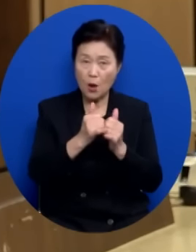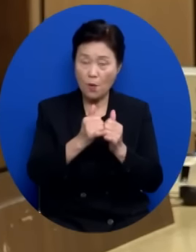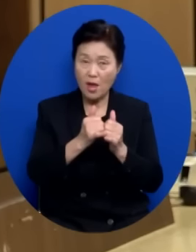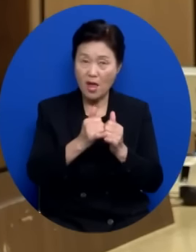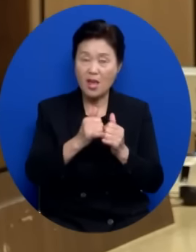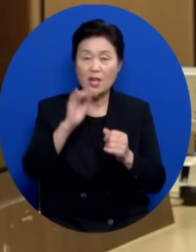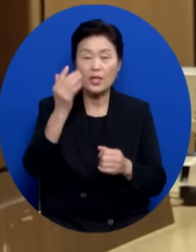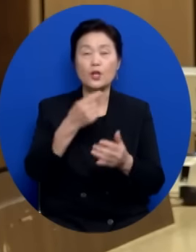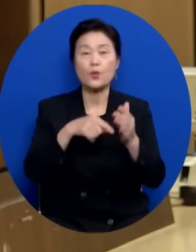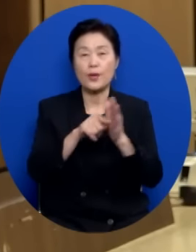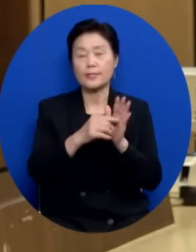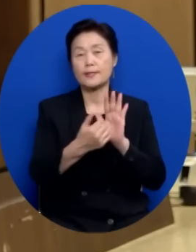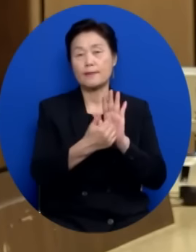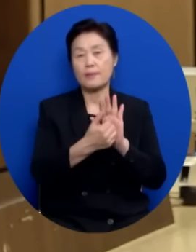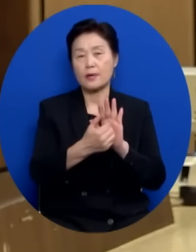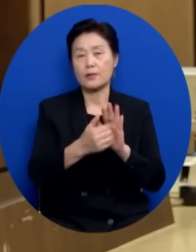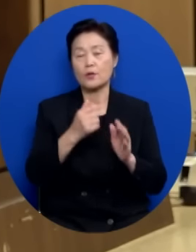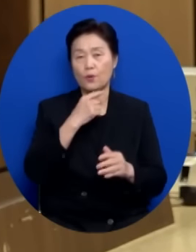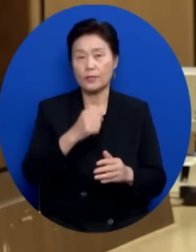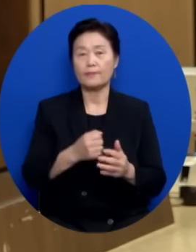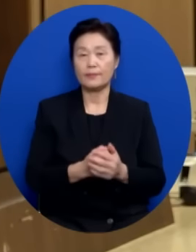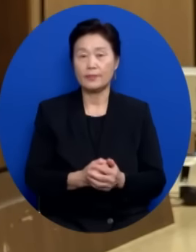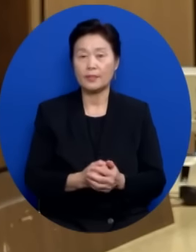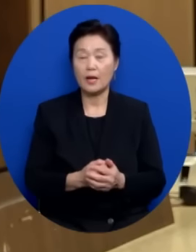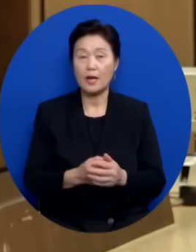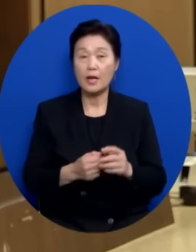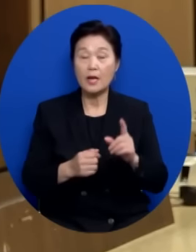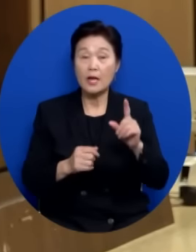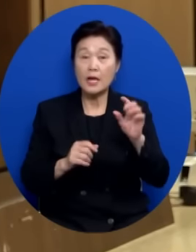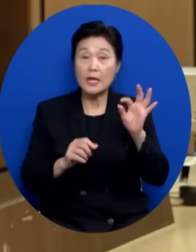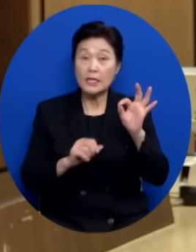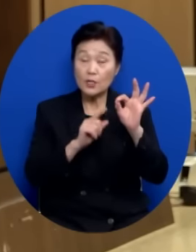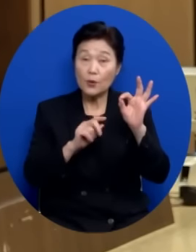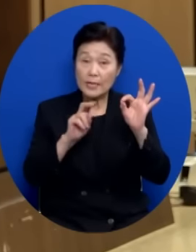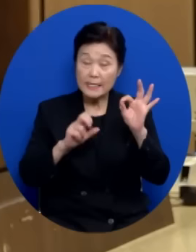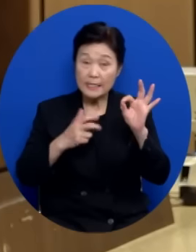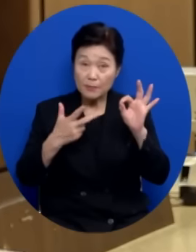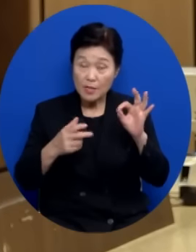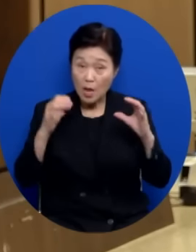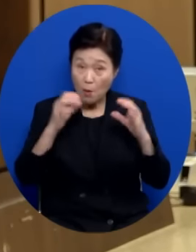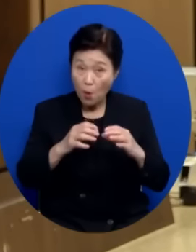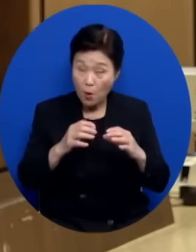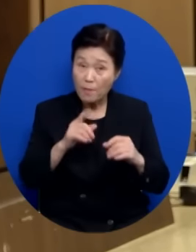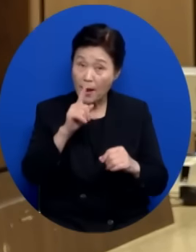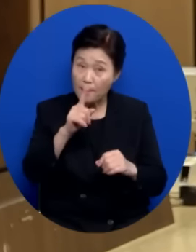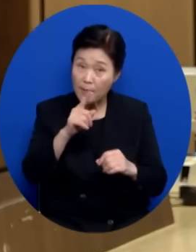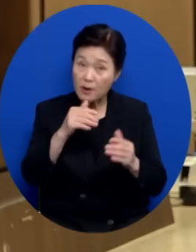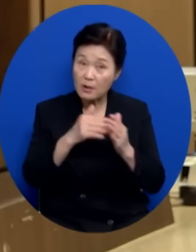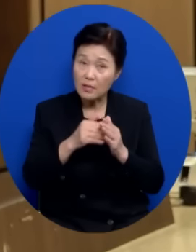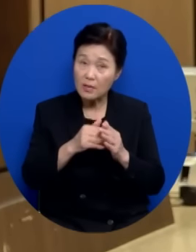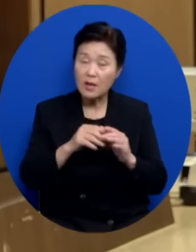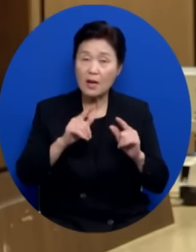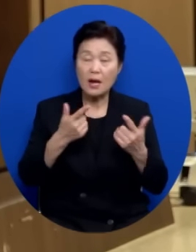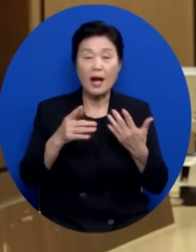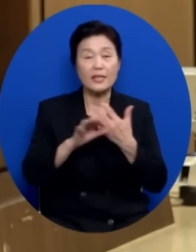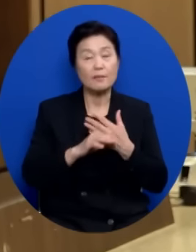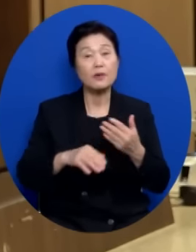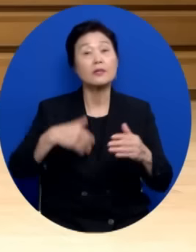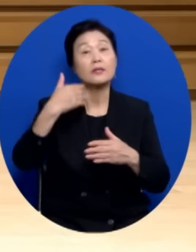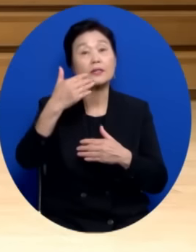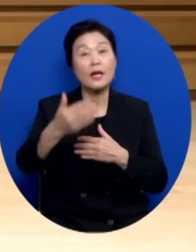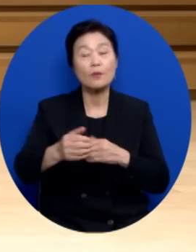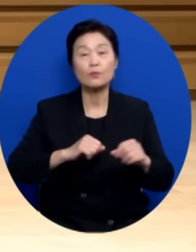27일 한국교회 그날의 외침이 그날 외침으로 끝나는 건지 아니면 그 이후에 이제 후속적인 어떤 또 움직임이 있는